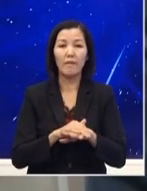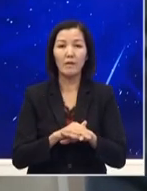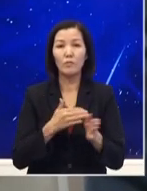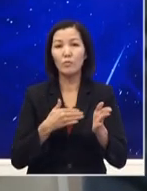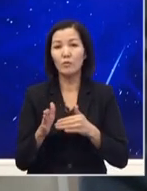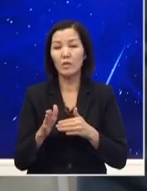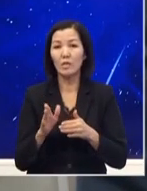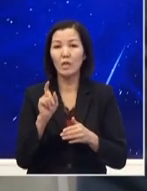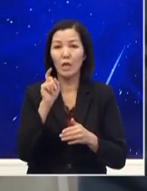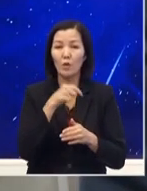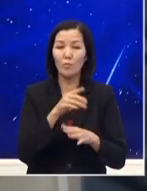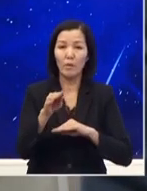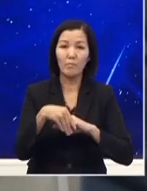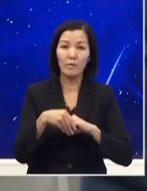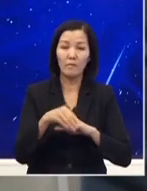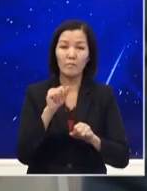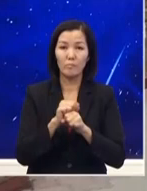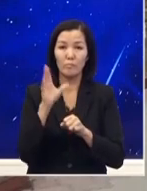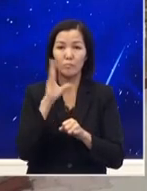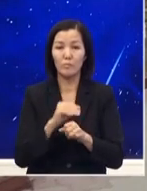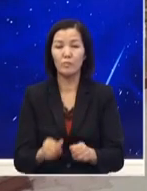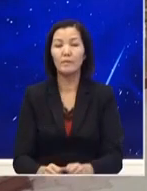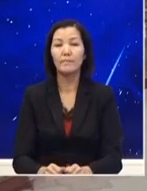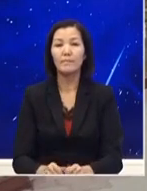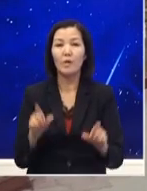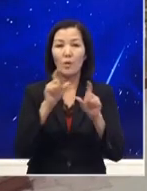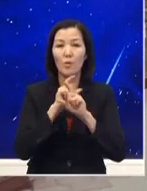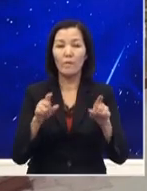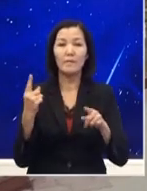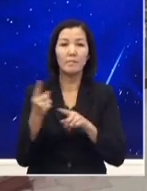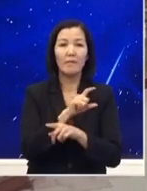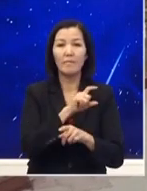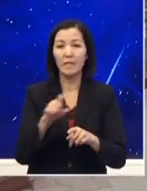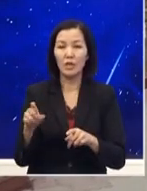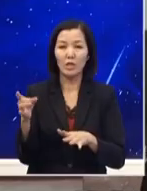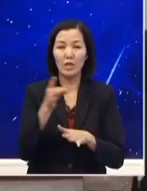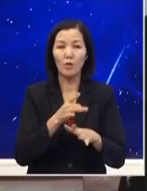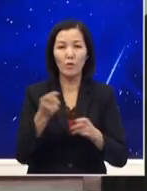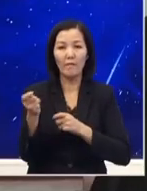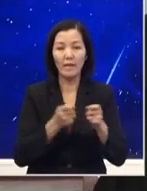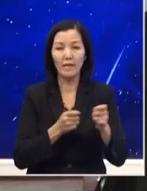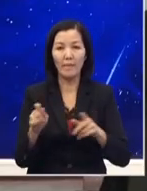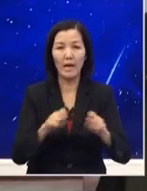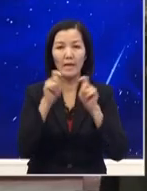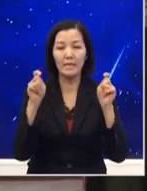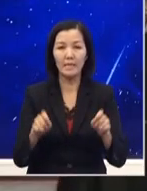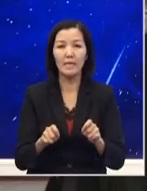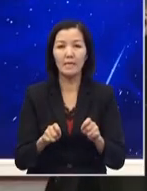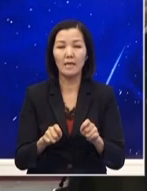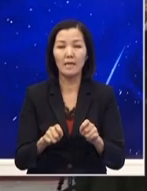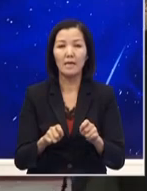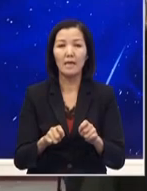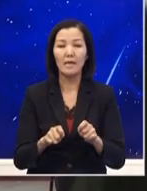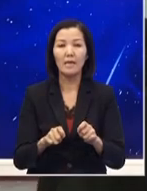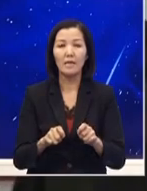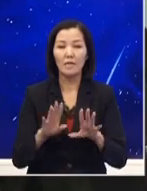именно бытовую коррупцию в таком пространстве. Офис расположился на первом этаже районного акимата. Его открытие, по мнению специалистов,